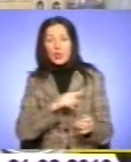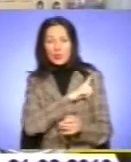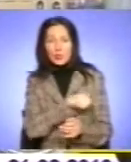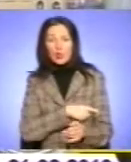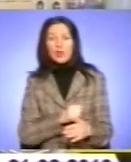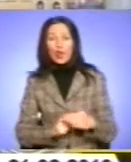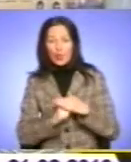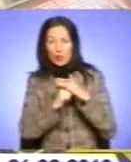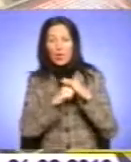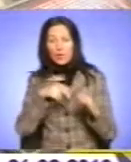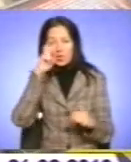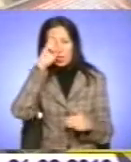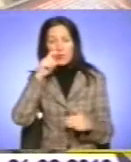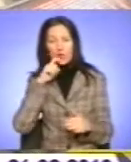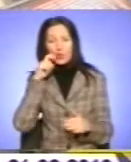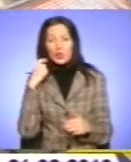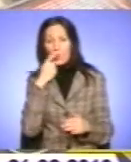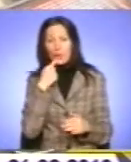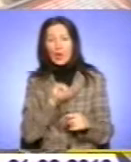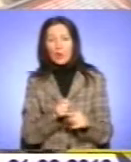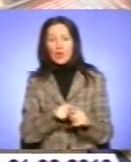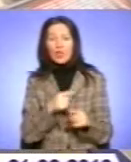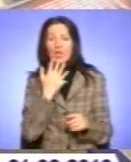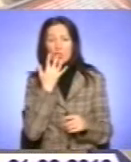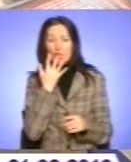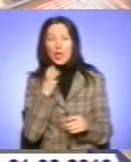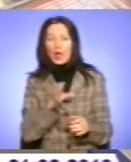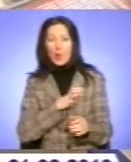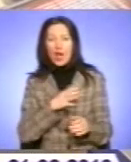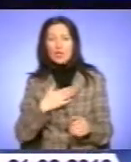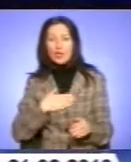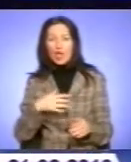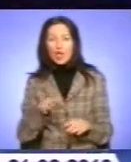державної української мови, бо це національне багатство нашого народу.